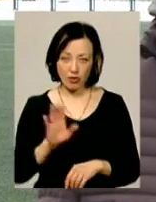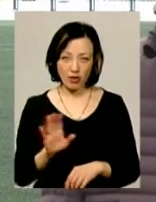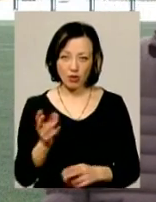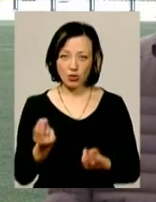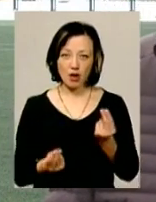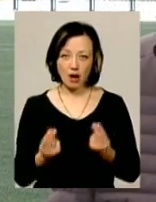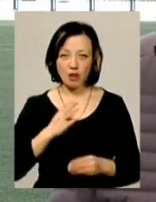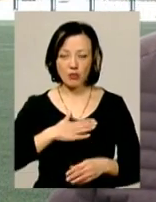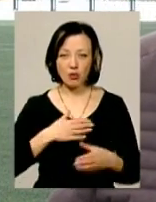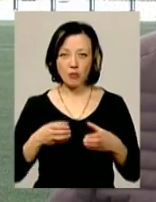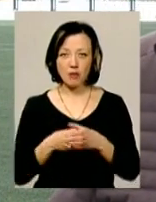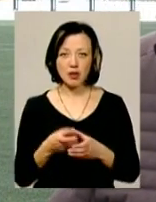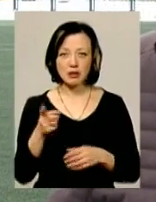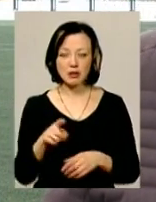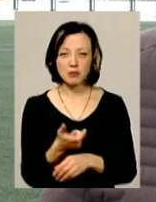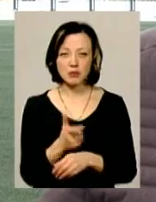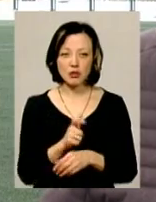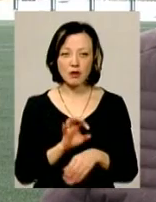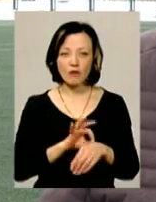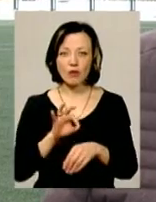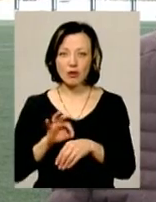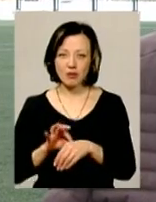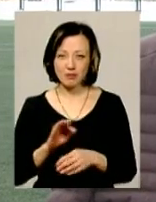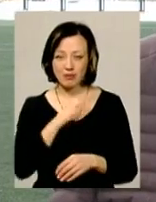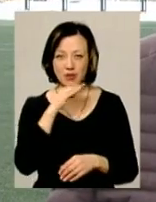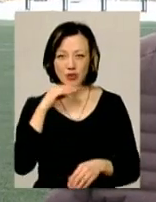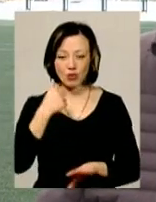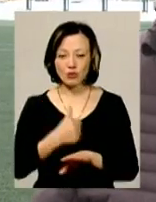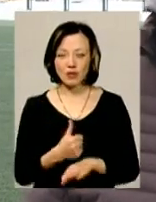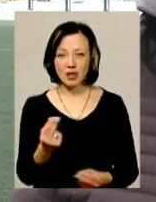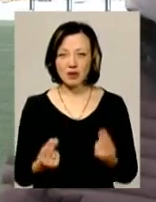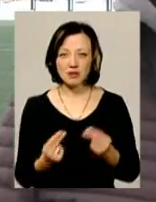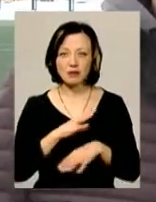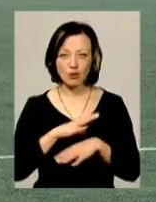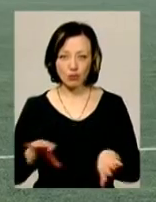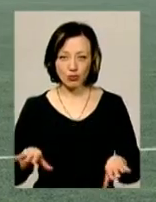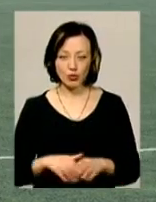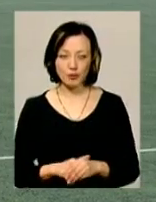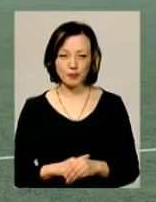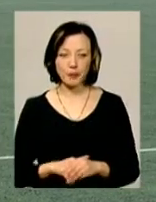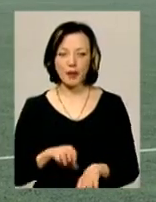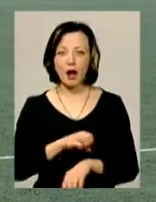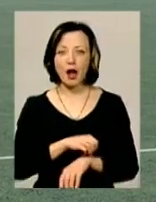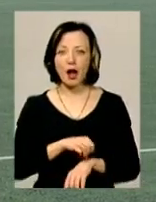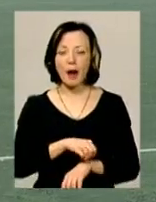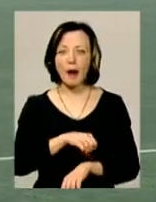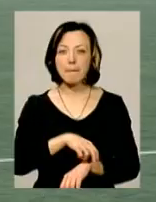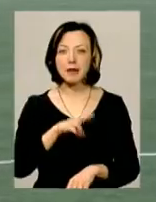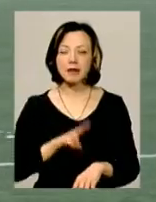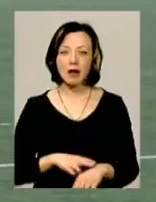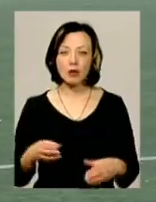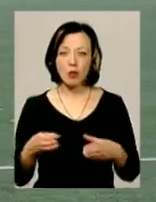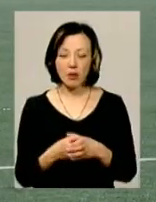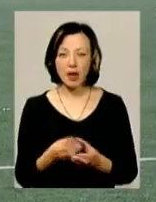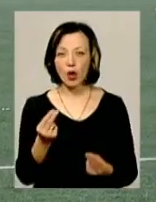непогано грала моя команда, тим більше похворіли багато, і основних пару гравців не було. Капітан команди Андрій Тихонюк грою